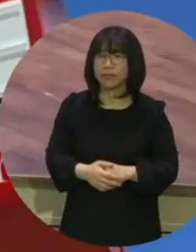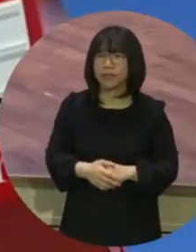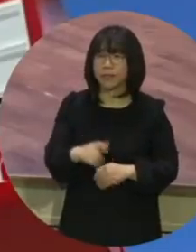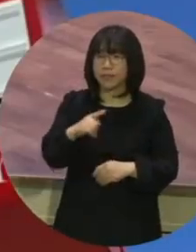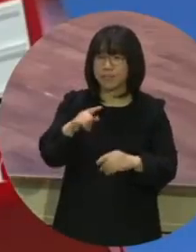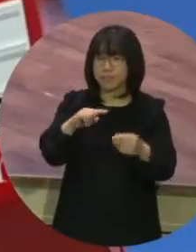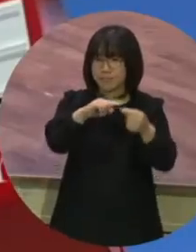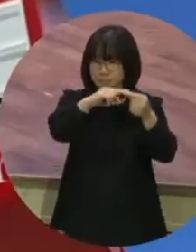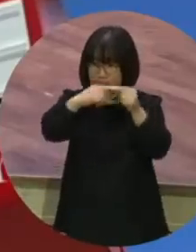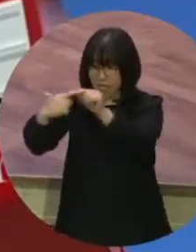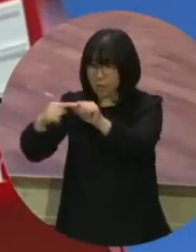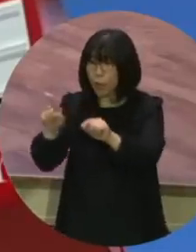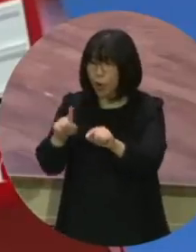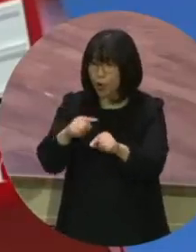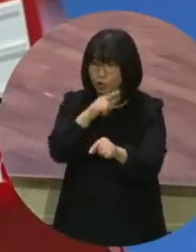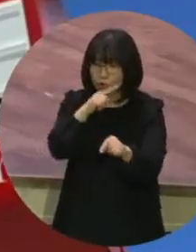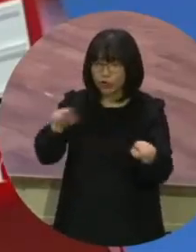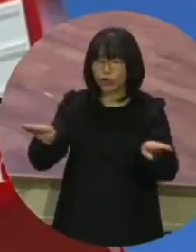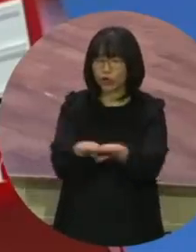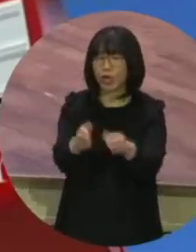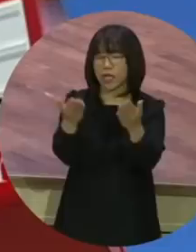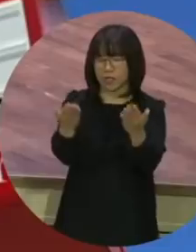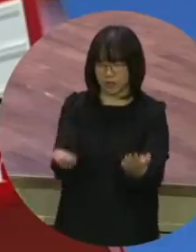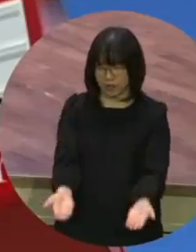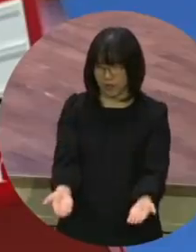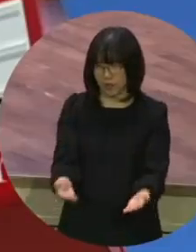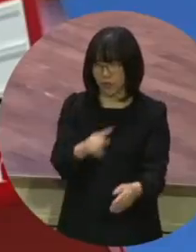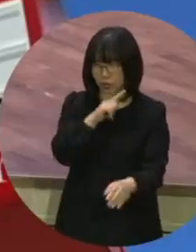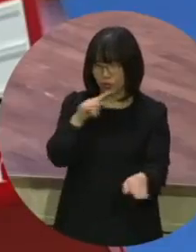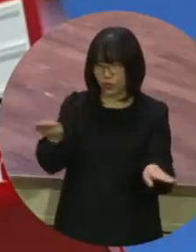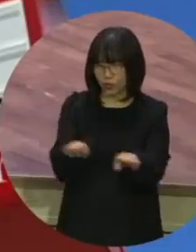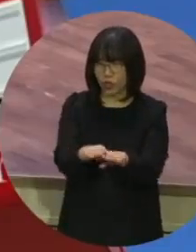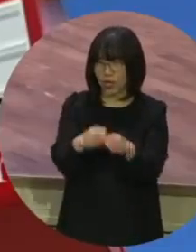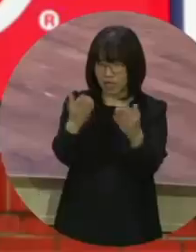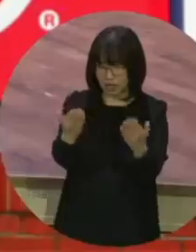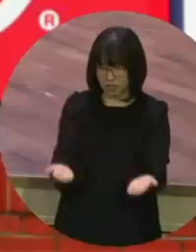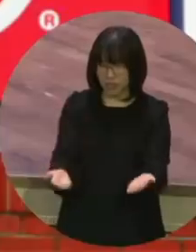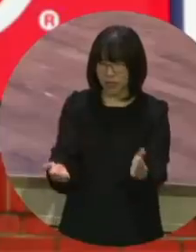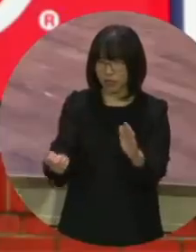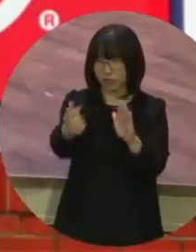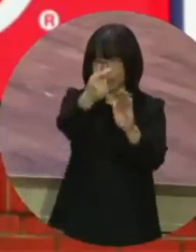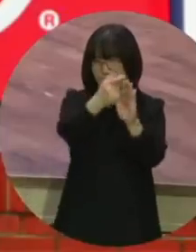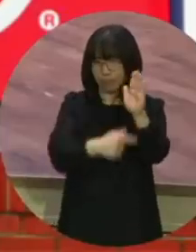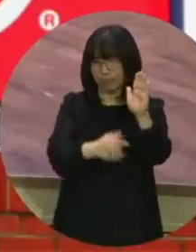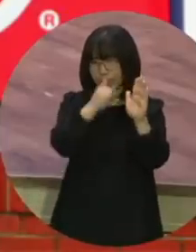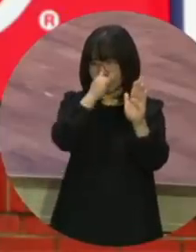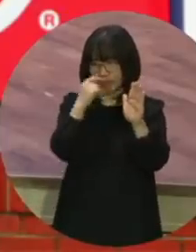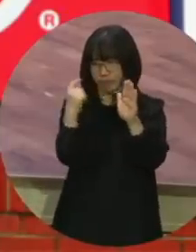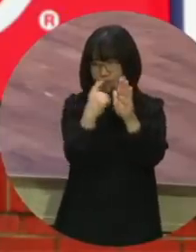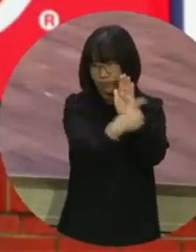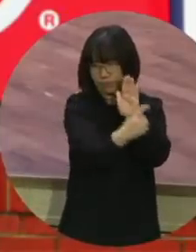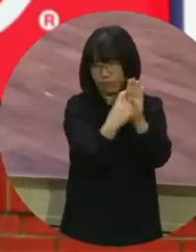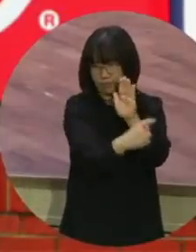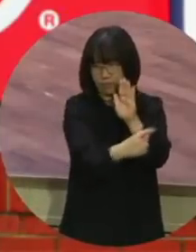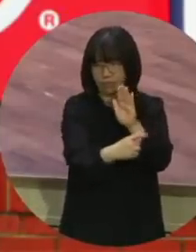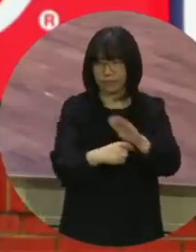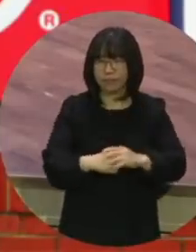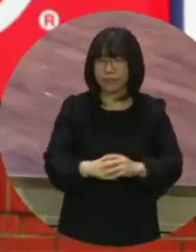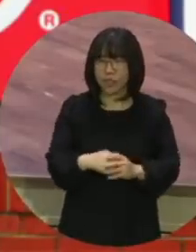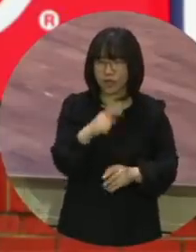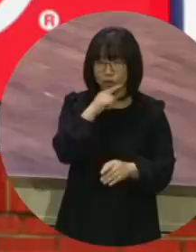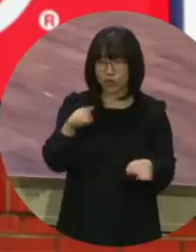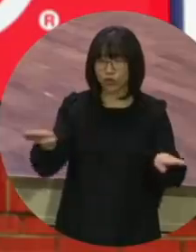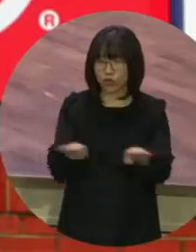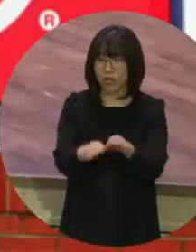제일 밑에 보면 주일은 쉽니다. 주일은 크로스, 뭐요? 썬데이 해놨죠? 크로스 썬데이. 크로스 썬데이.